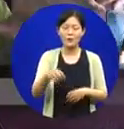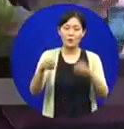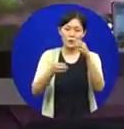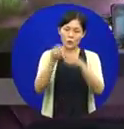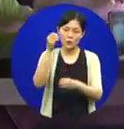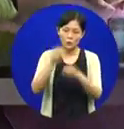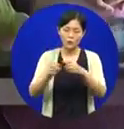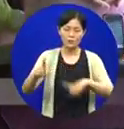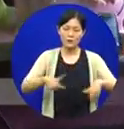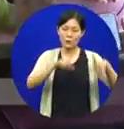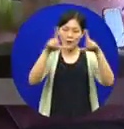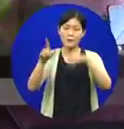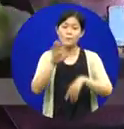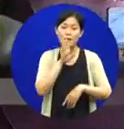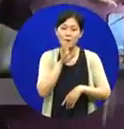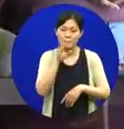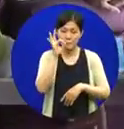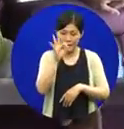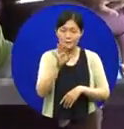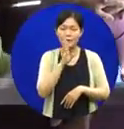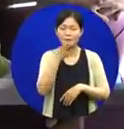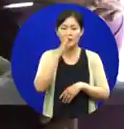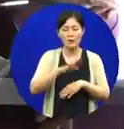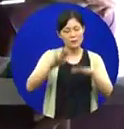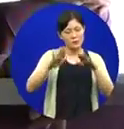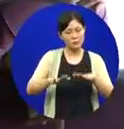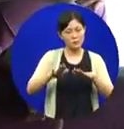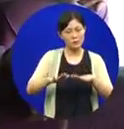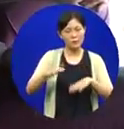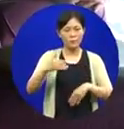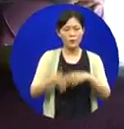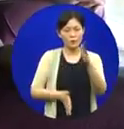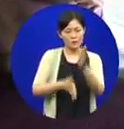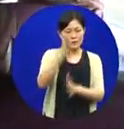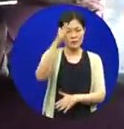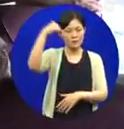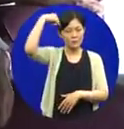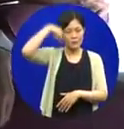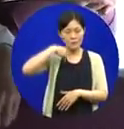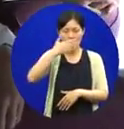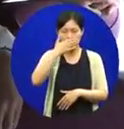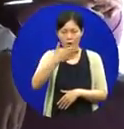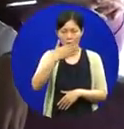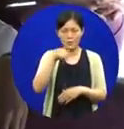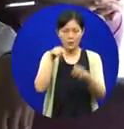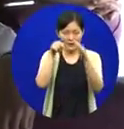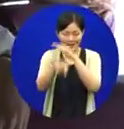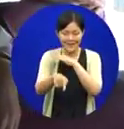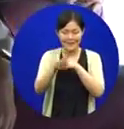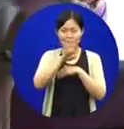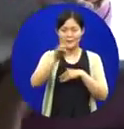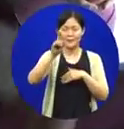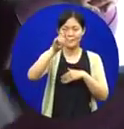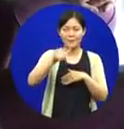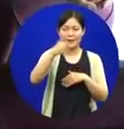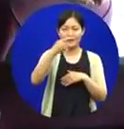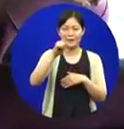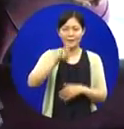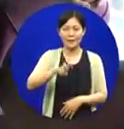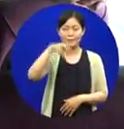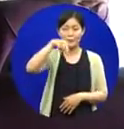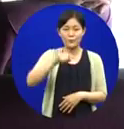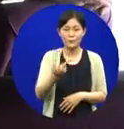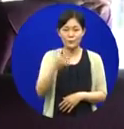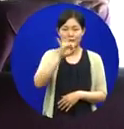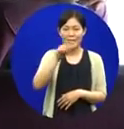우리나라의 전통의 생활상을 조금 엿봤다면 이번에는 현대적인 감각을 느끼러 갈 차례라고 합니다. 백남준 아트센터로